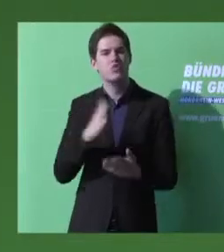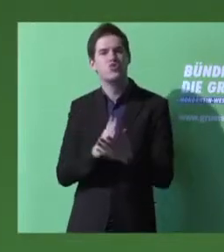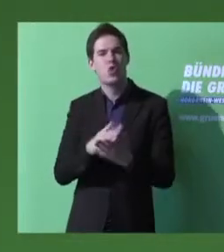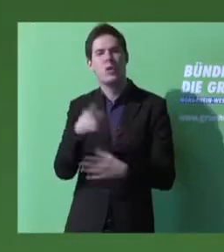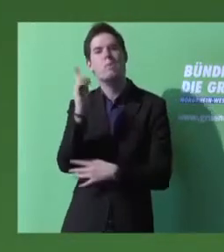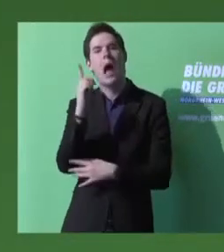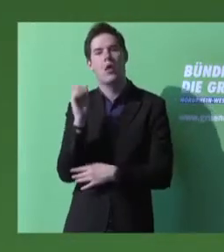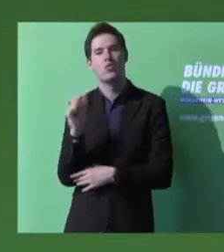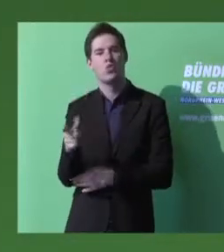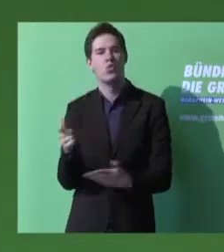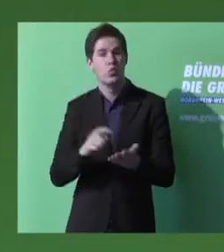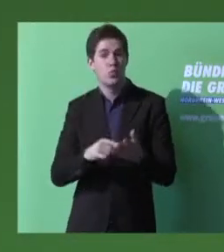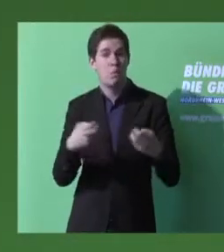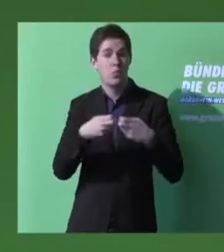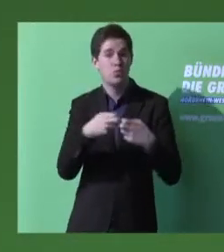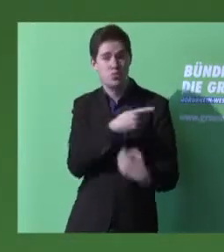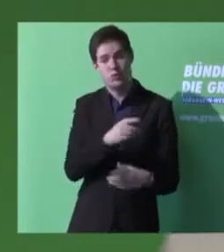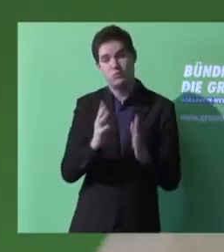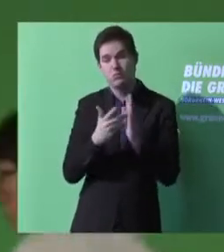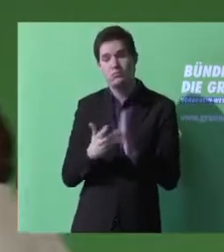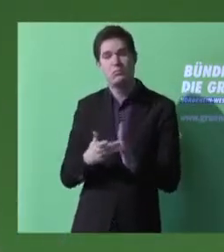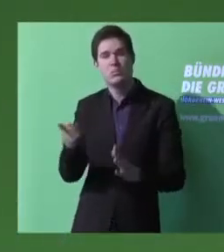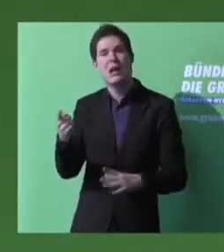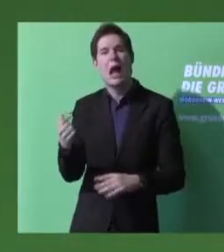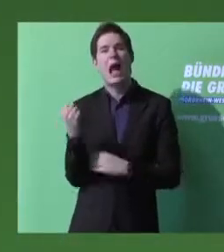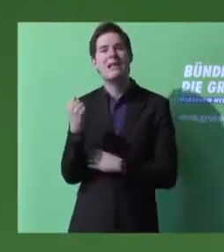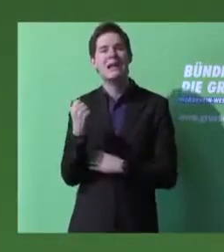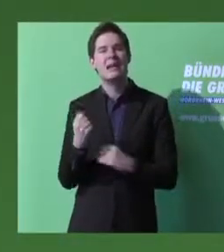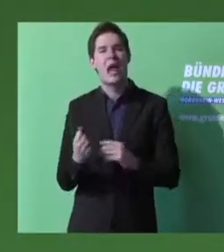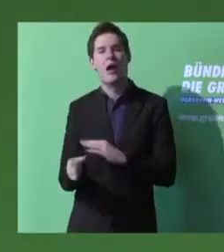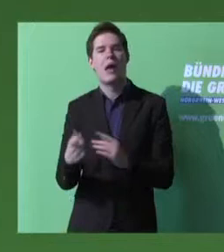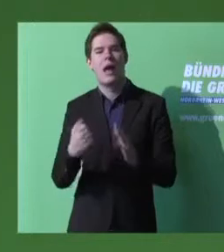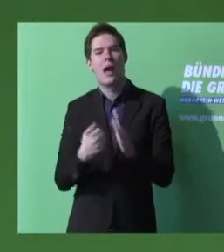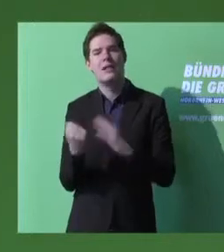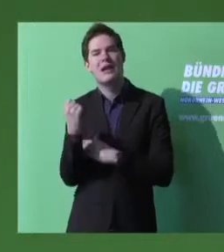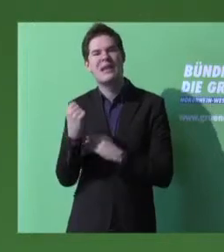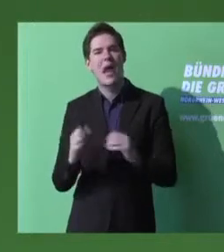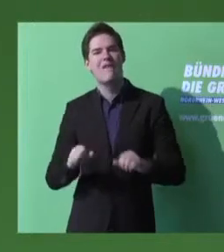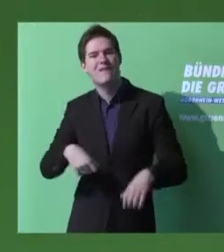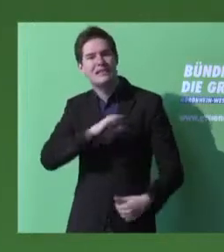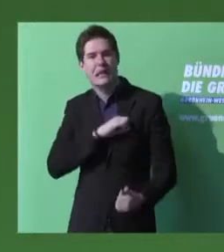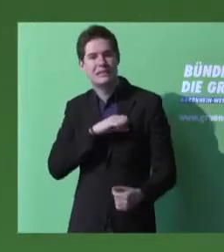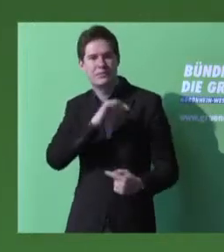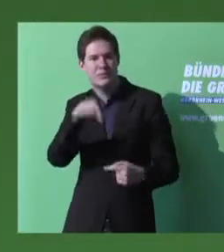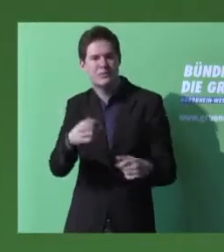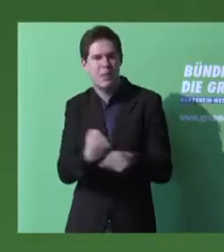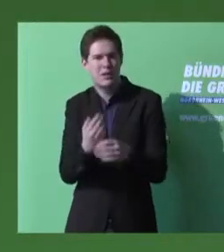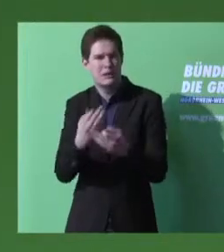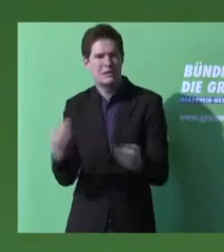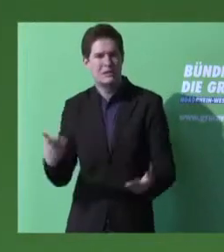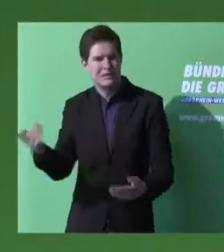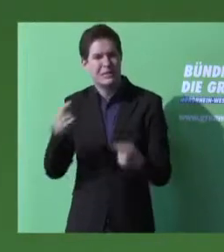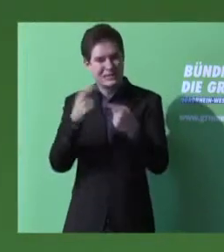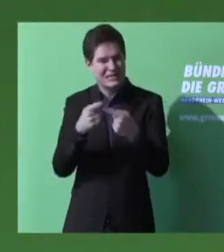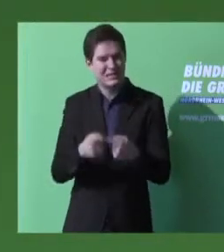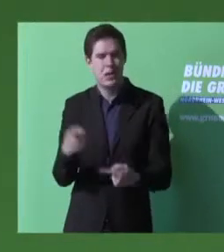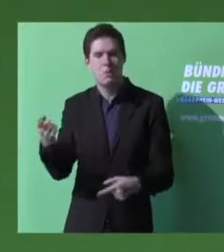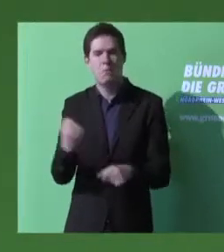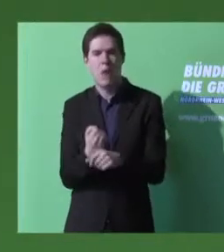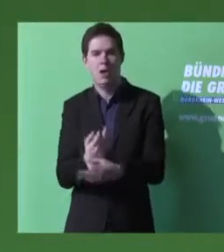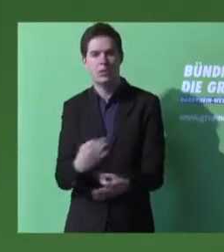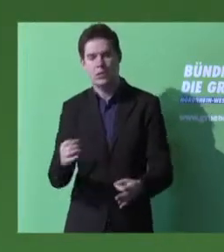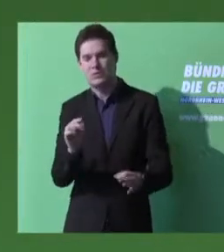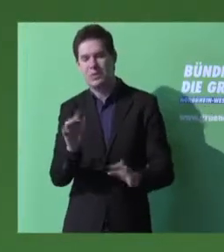Brüssel, weil sie in der Energieeffizienz nichts getan hat. Der erste Punkt war, sie hat die Ziele verwässert. Und der zweite Punkt war, dass sie selbst